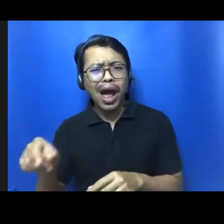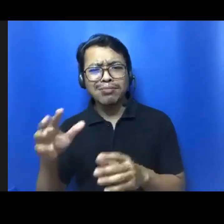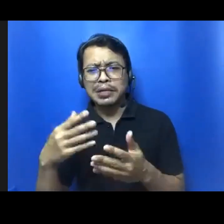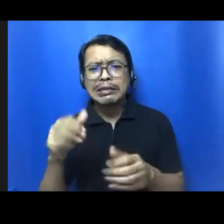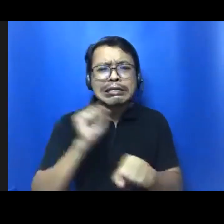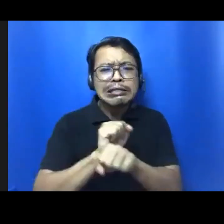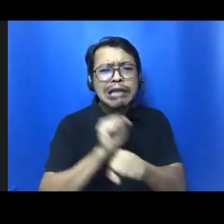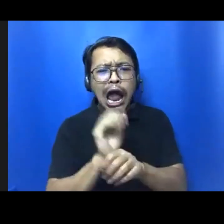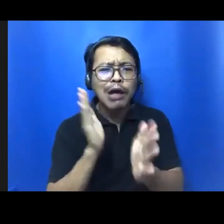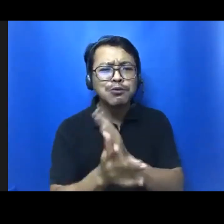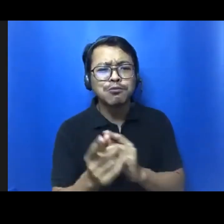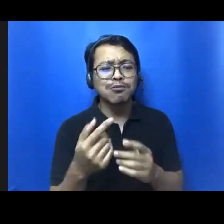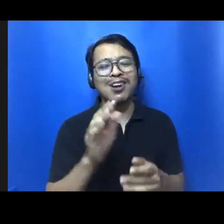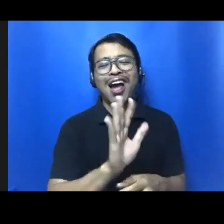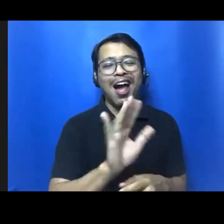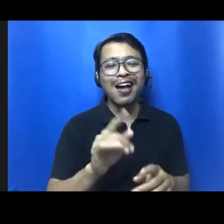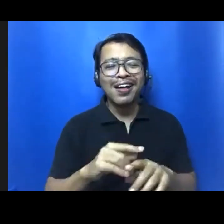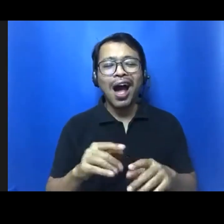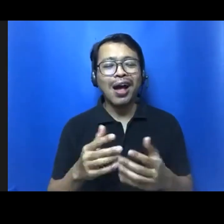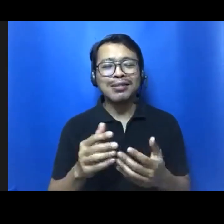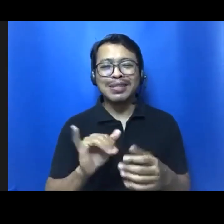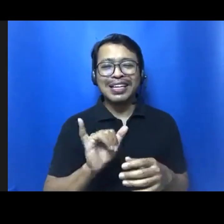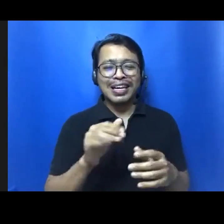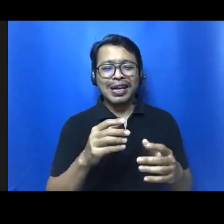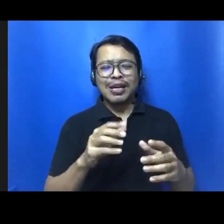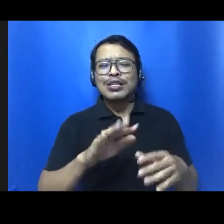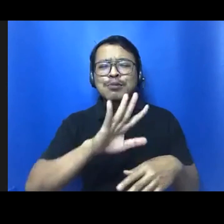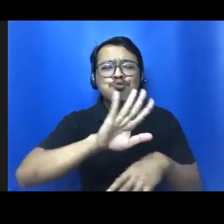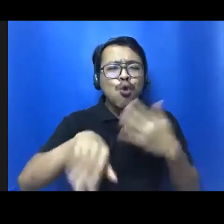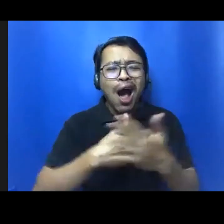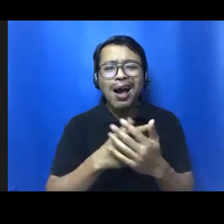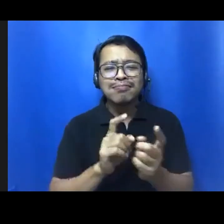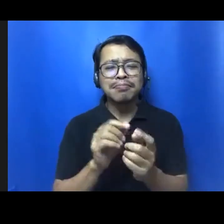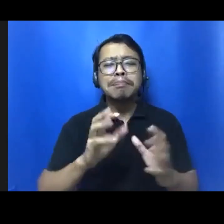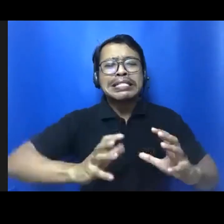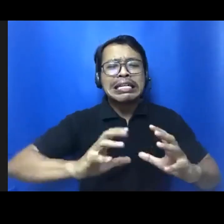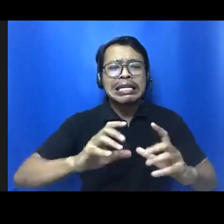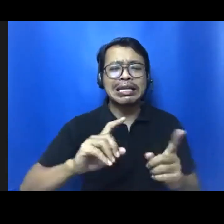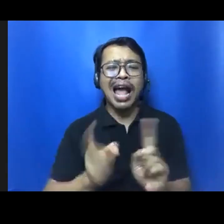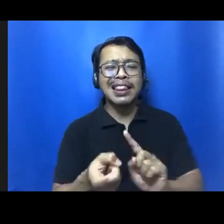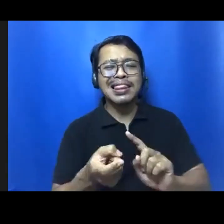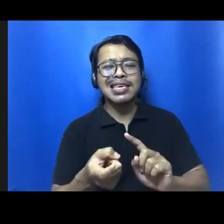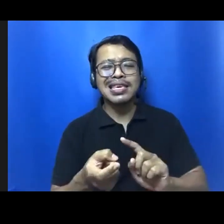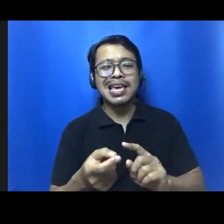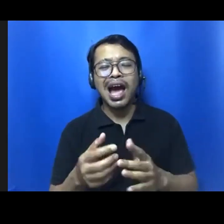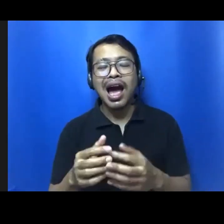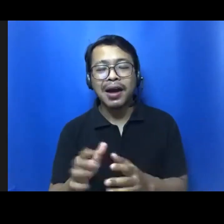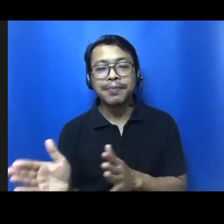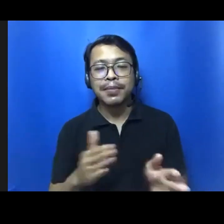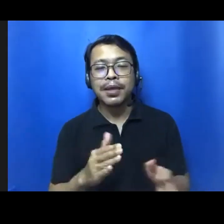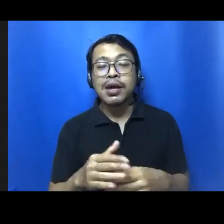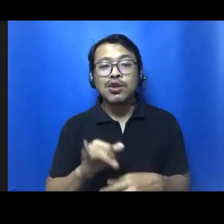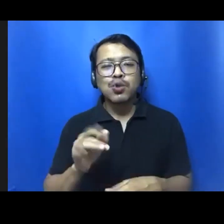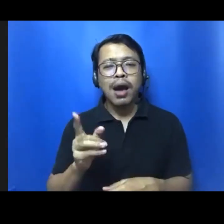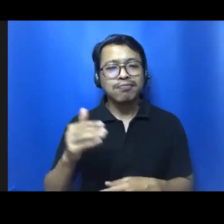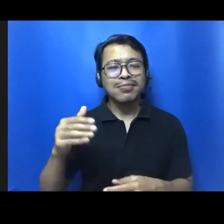Yang dulu ada, tidak ada. Kemudian kita juga akan ada sekitar 10.000 pekerjaan yang